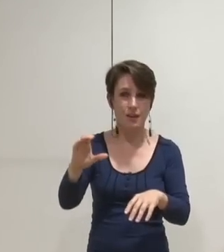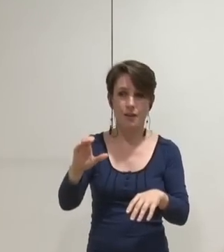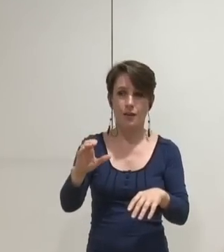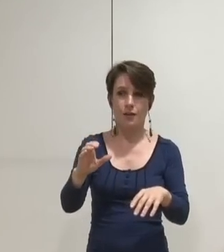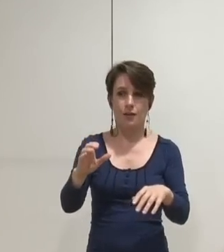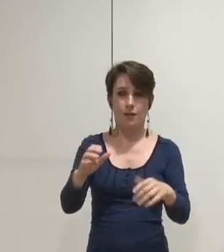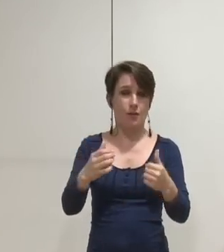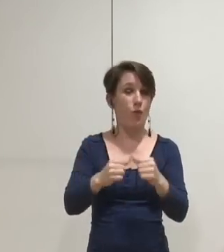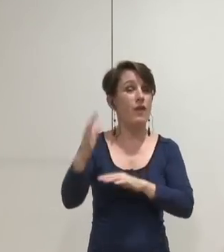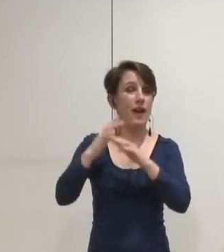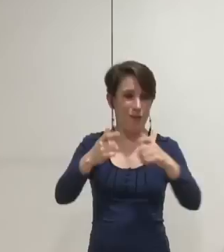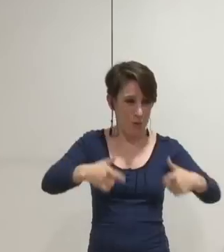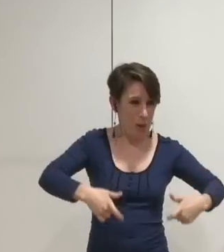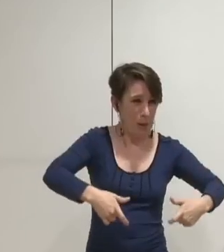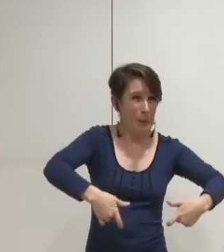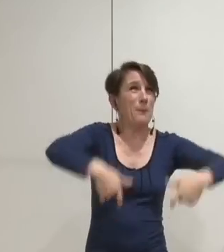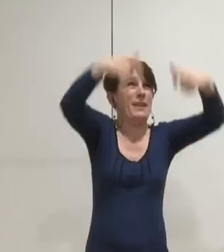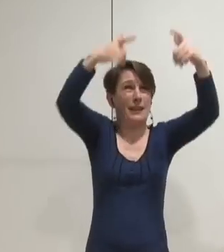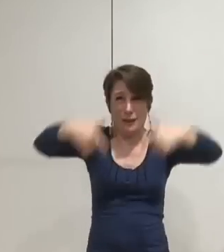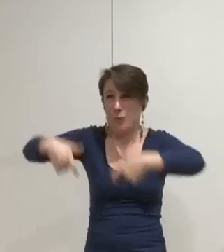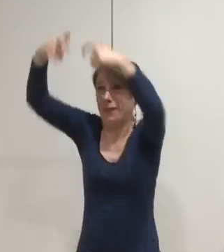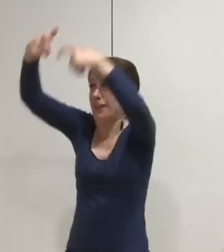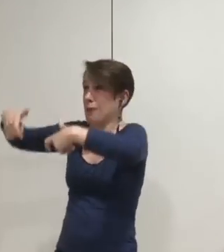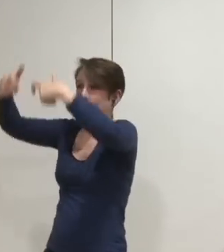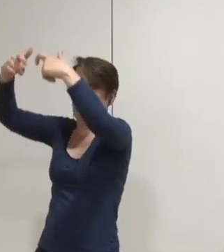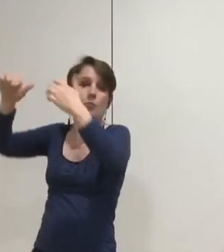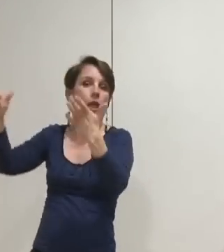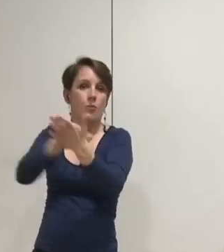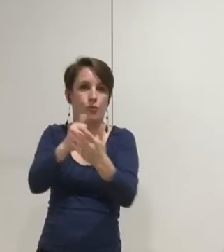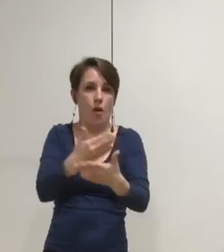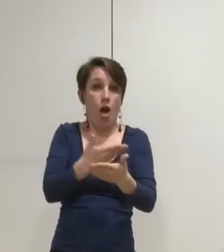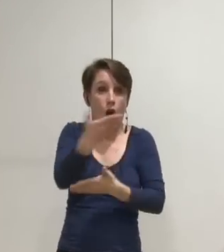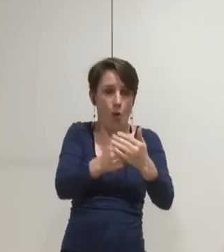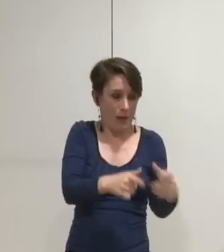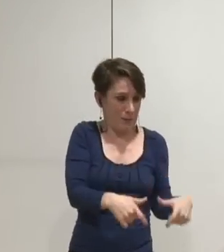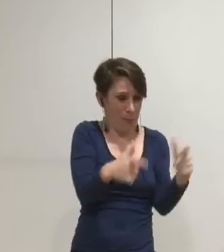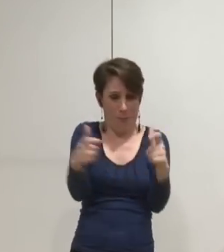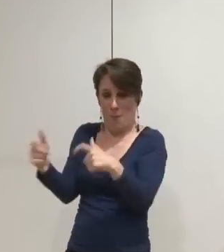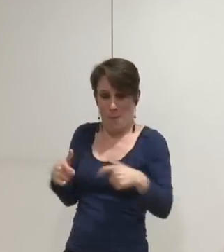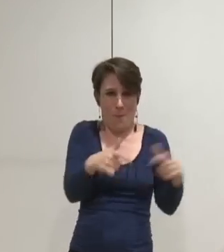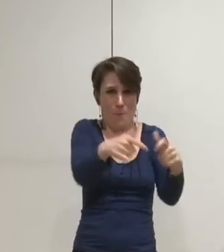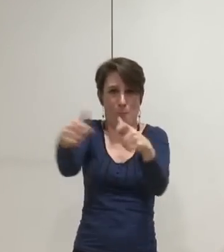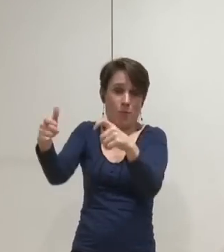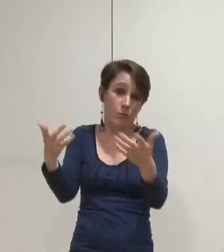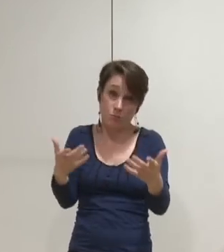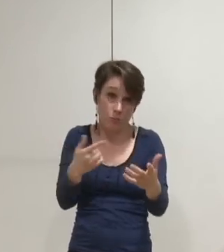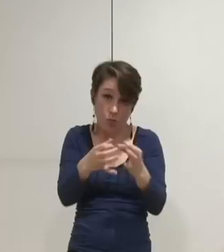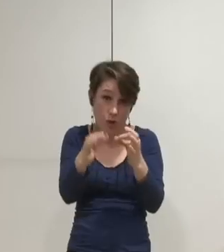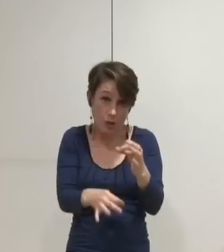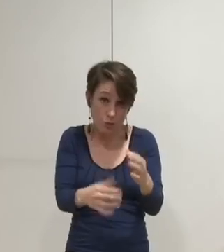verticale par une densité horizontale donc la qualité de vie des